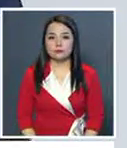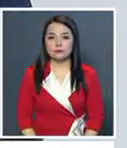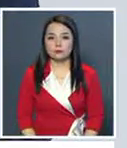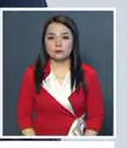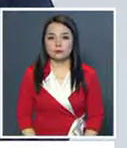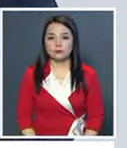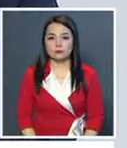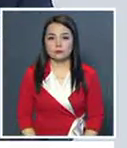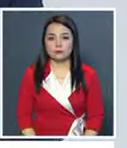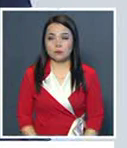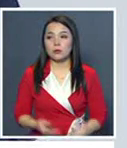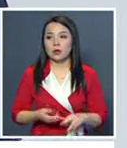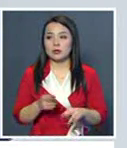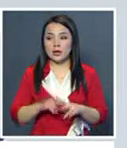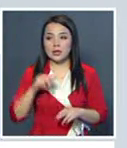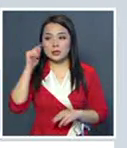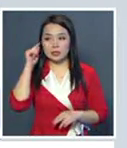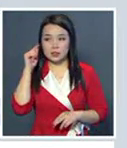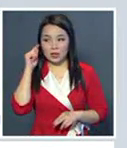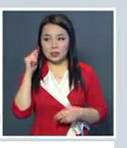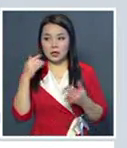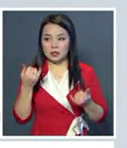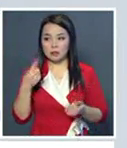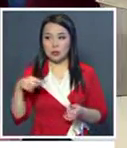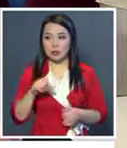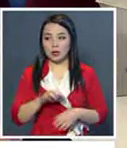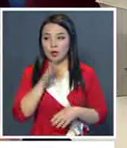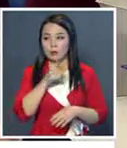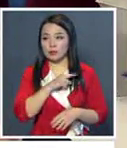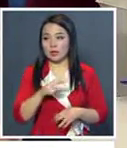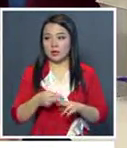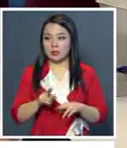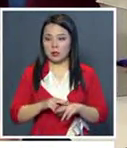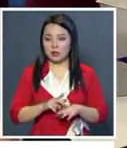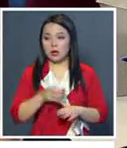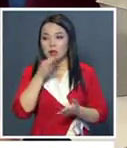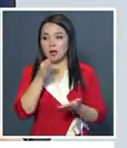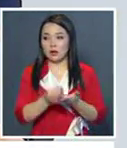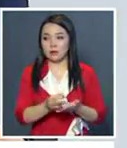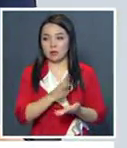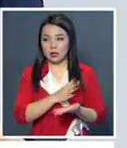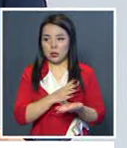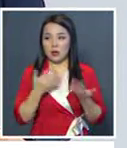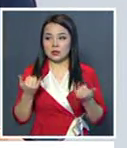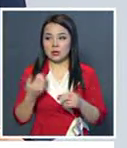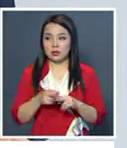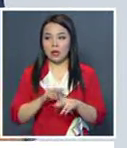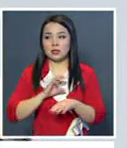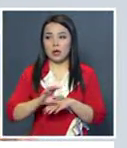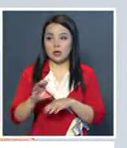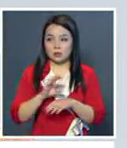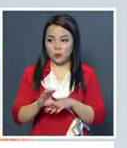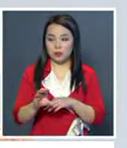Қырғызстандан осы бір апта бұрын наконец жауап келді. Қол қойса, осы февраль айынан бастап экспортты құдай